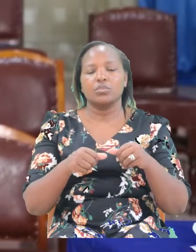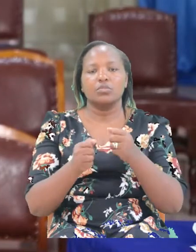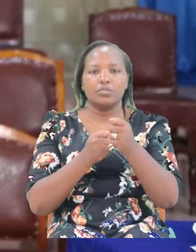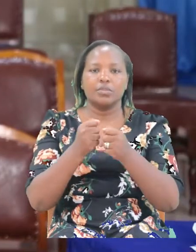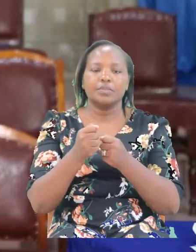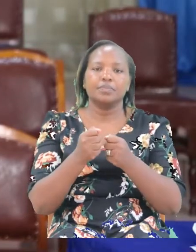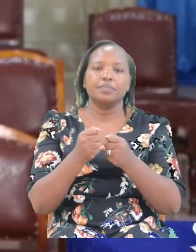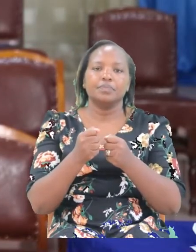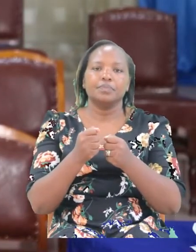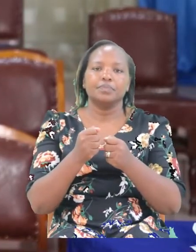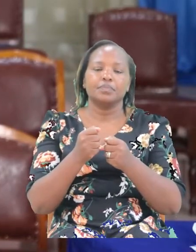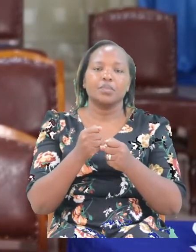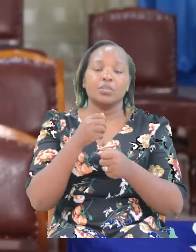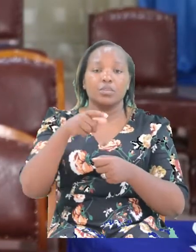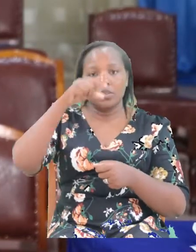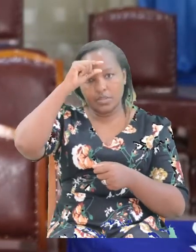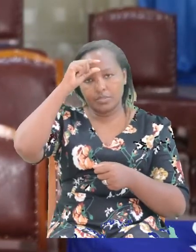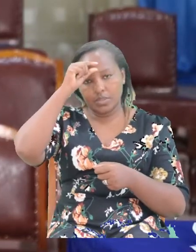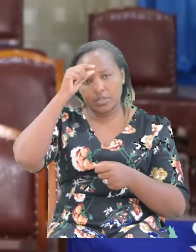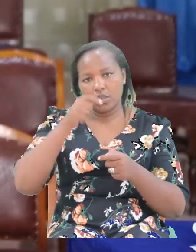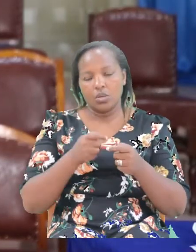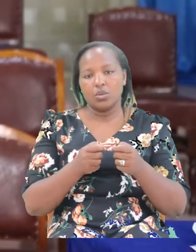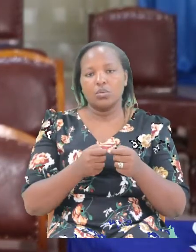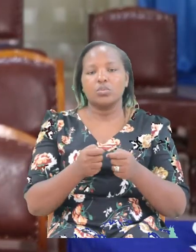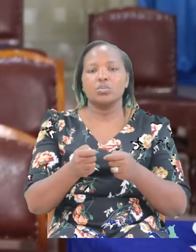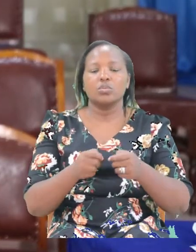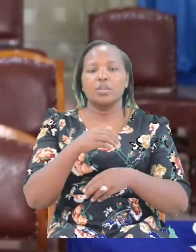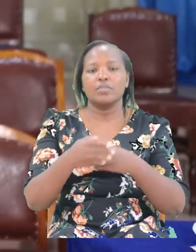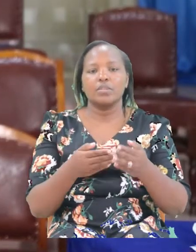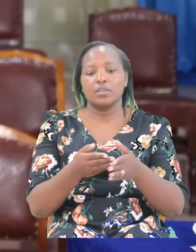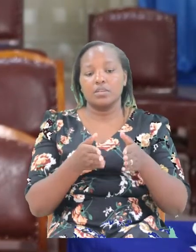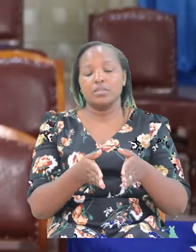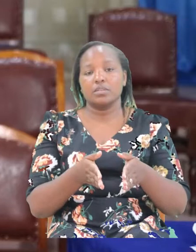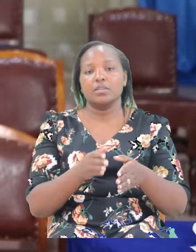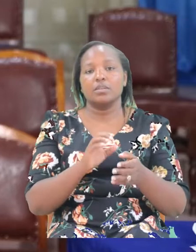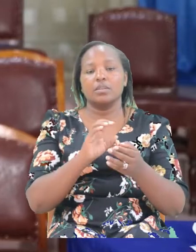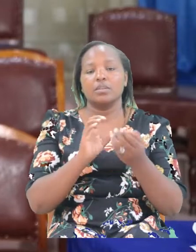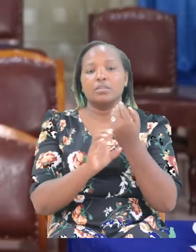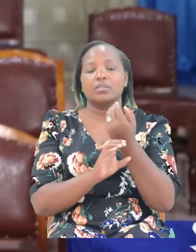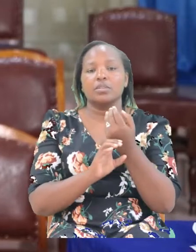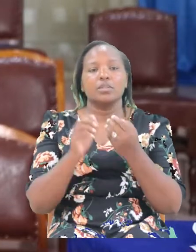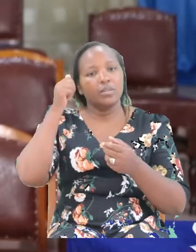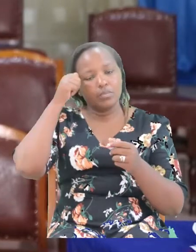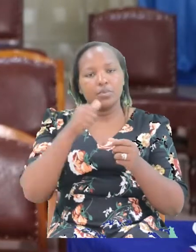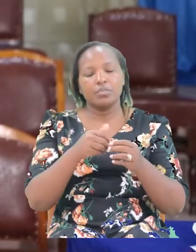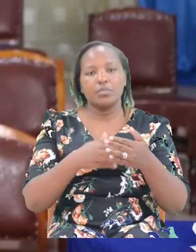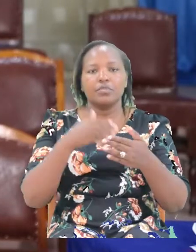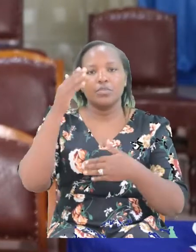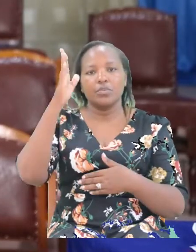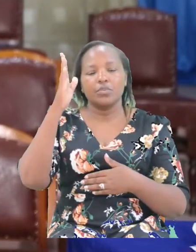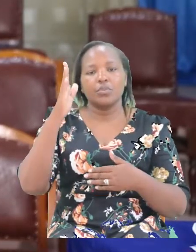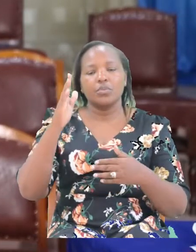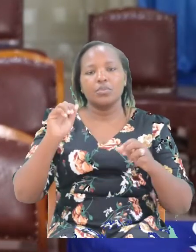nayo. Walioko katika serikali, wanaoendesha mipango yote katika nchi hii Baba, tunawakumbuka pia mbele yako, upate